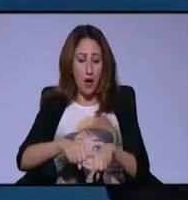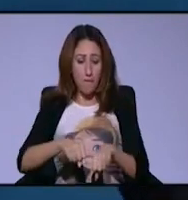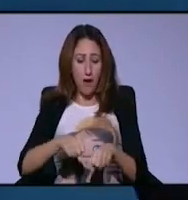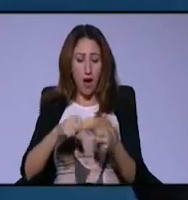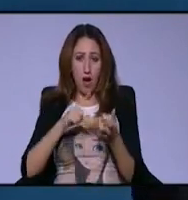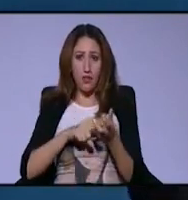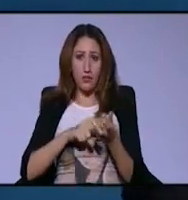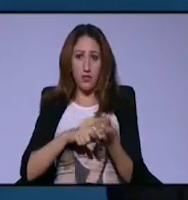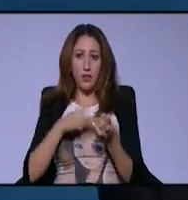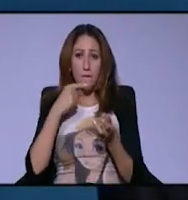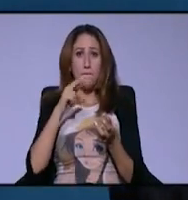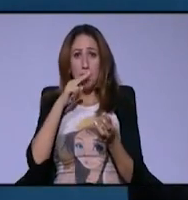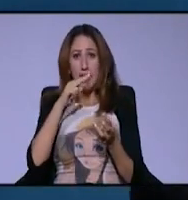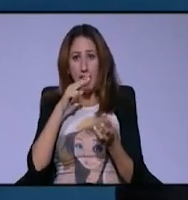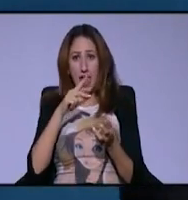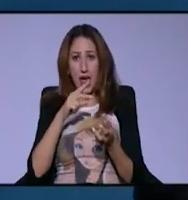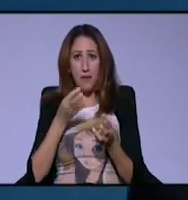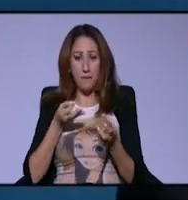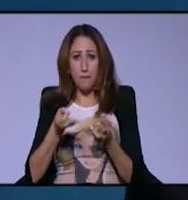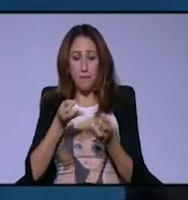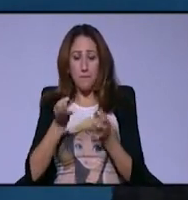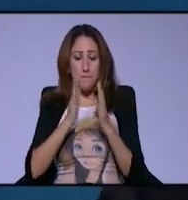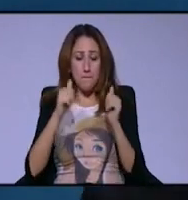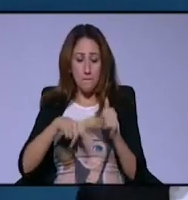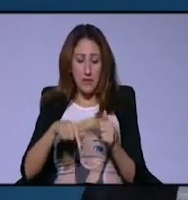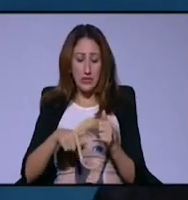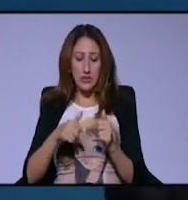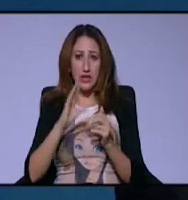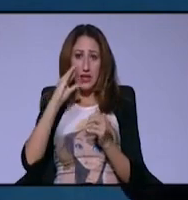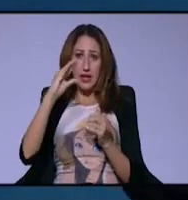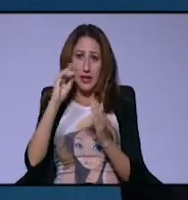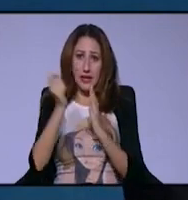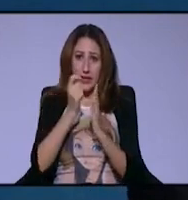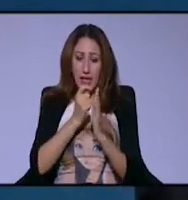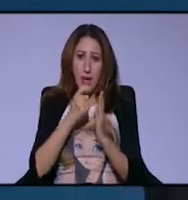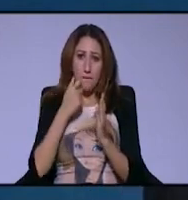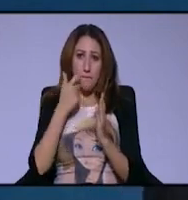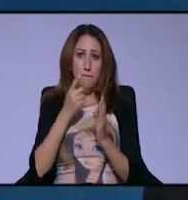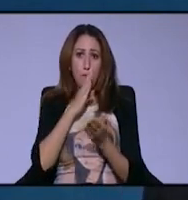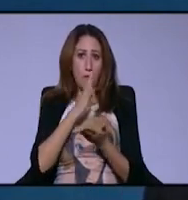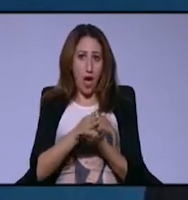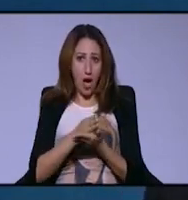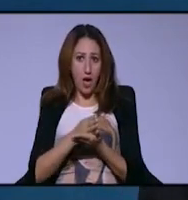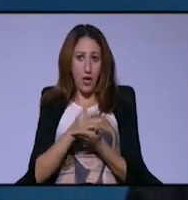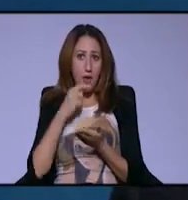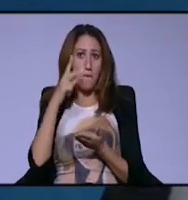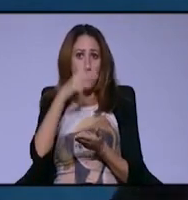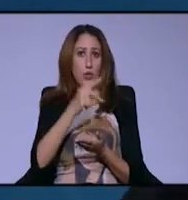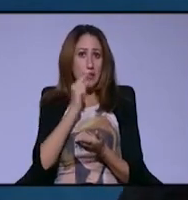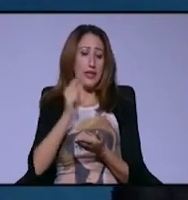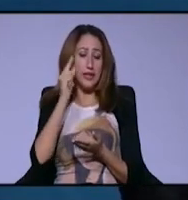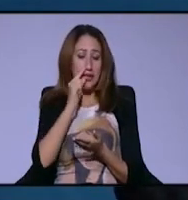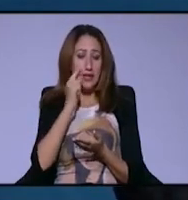آخر 7 شبهات تشرفت بإحصائها والرد عليها في كتاب سميته الحق المبين في الرد على من تلاعب بالدين،